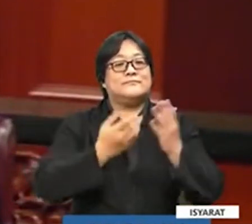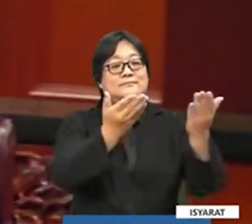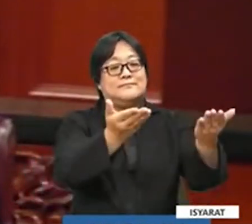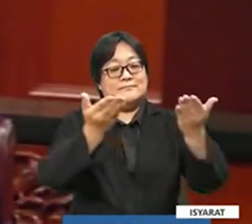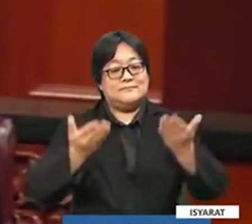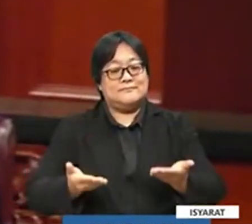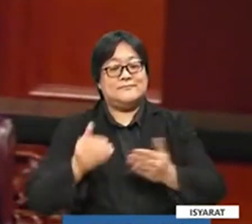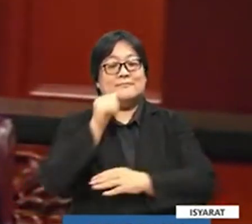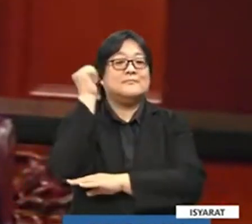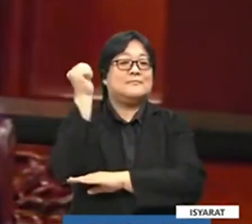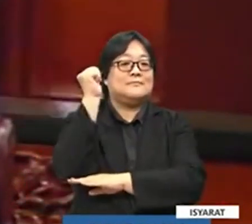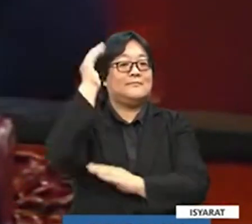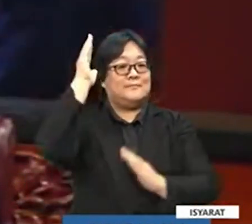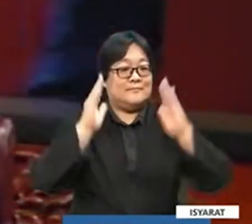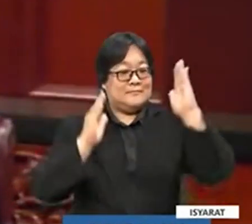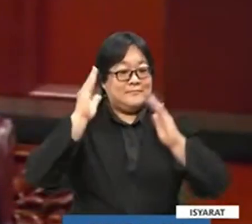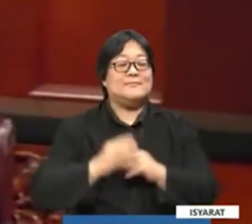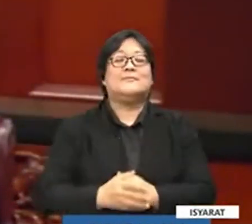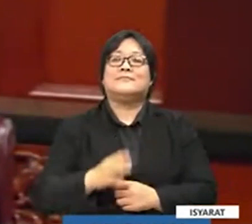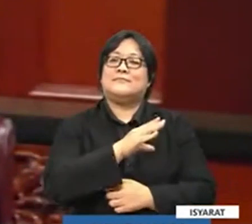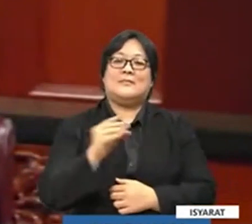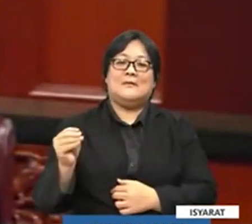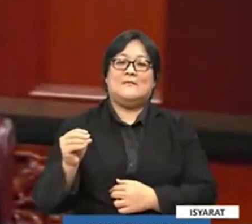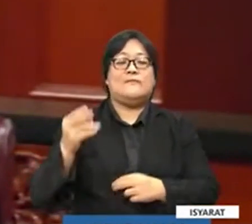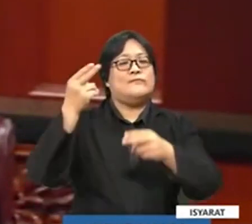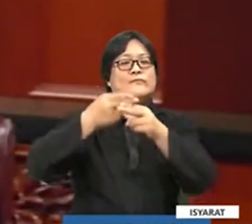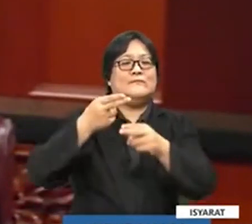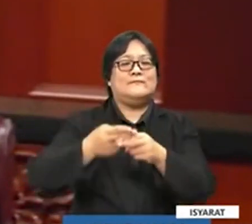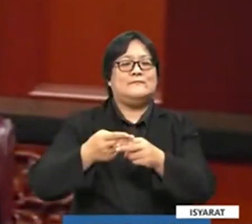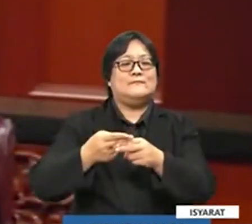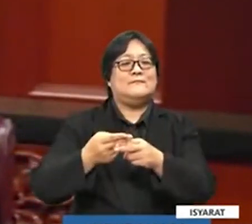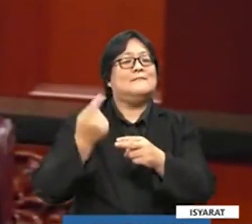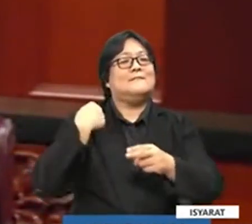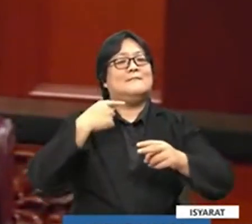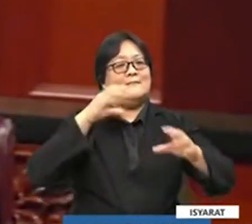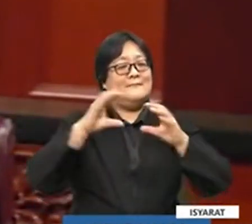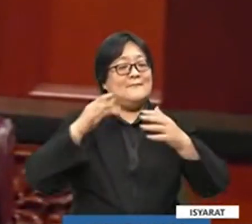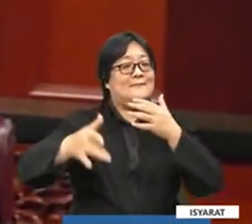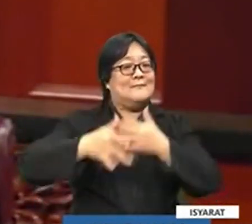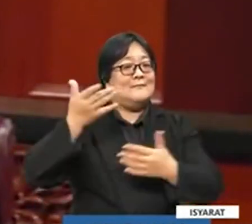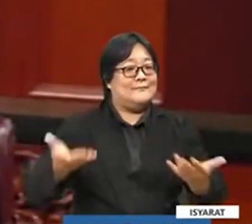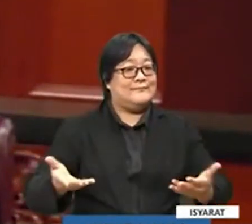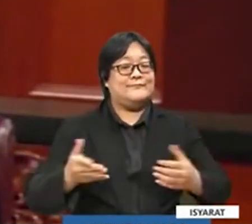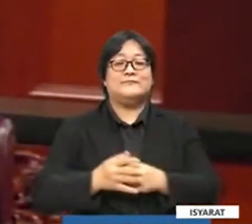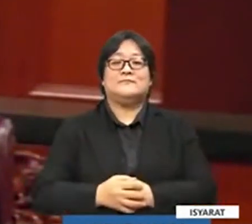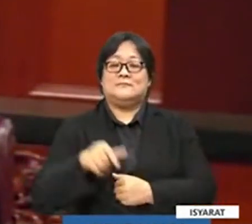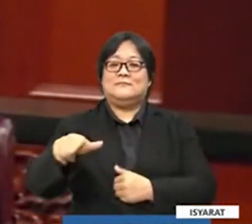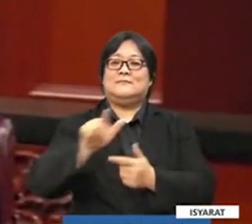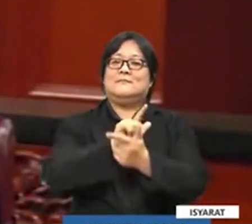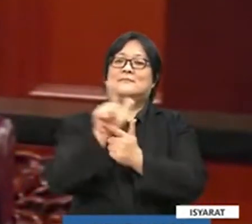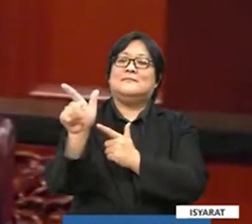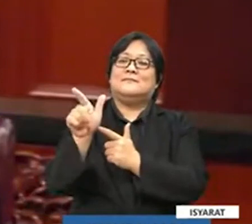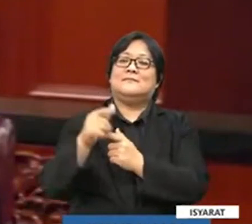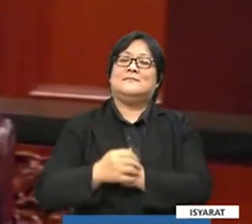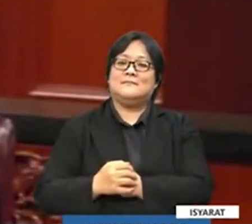Nam minuman keras ke negara ini dan nama-nama itu seperti saya katakan dari awal tadi ianya diluluskan